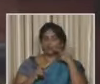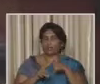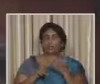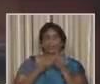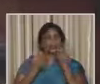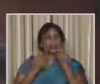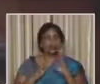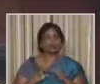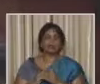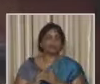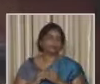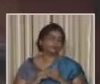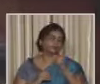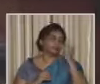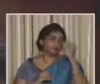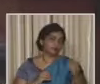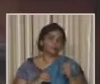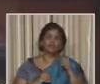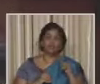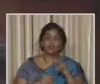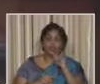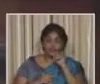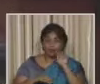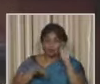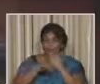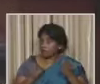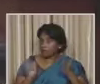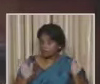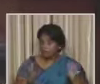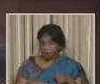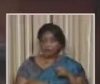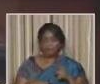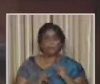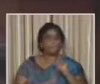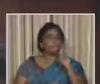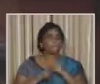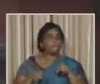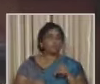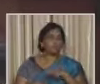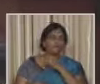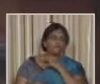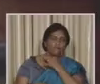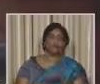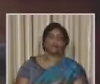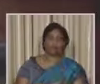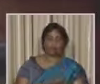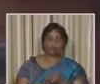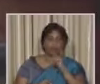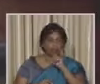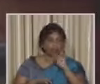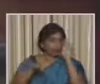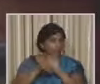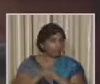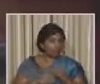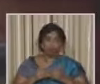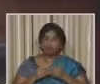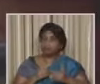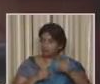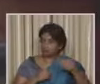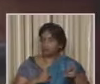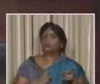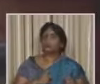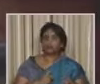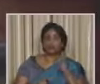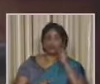நீர். உண்மை வெளிக்கொணரப்படும் வரை பாராளுமன்றம் என்பது கேலிக்கூத்து. உண்மையை வெளியே கொண்டு வரும் வரை